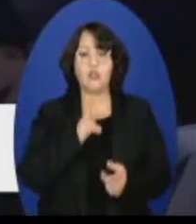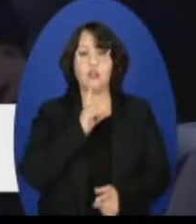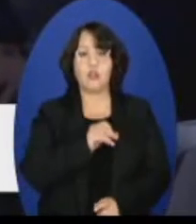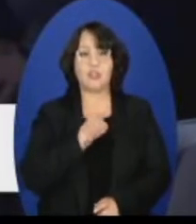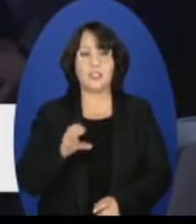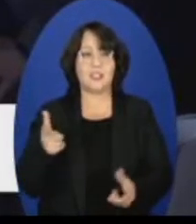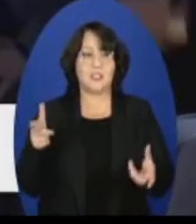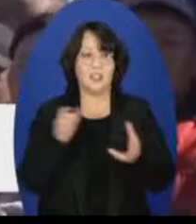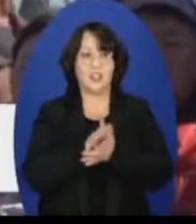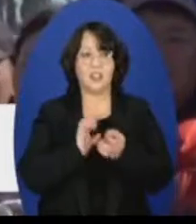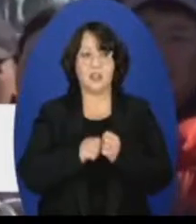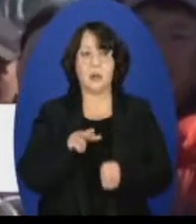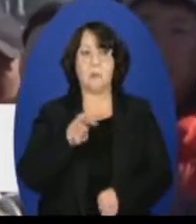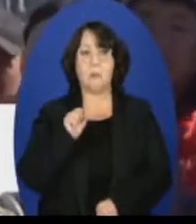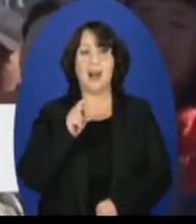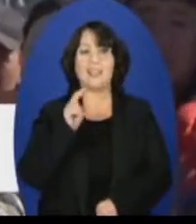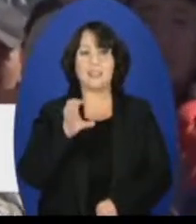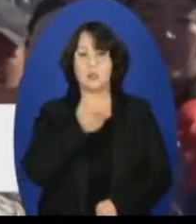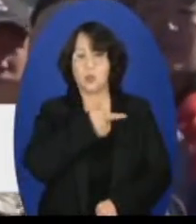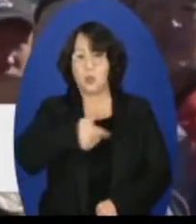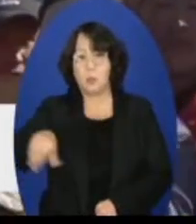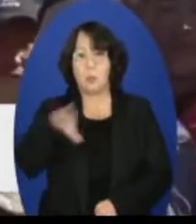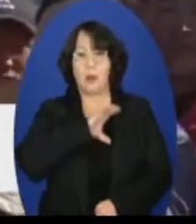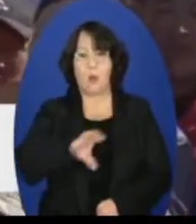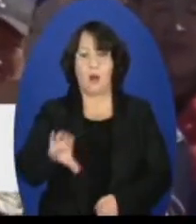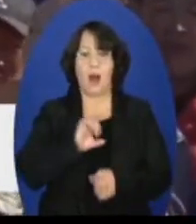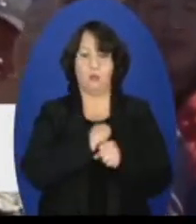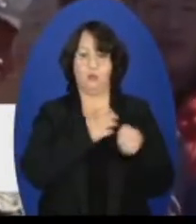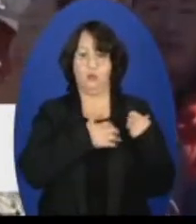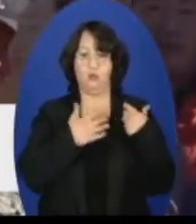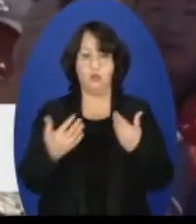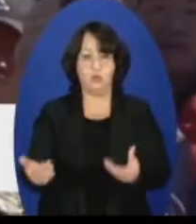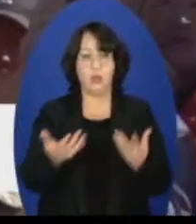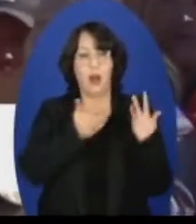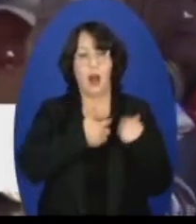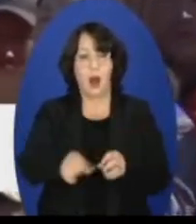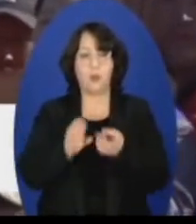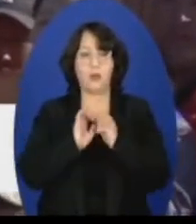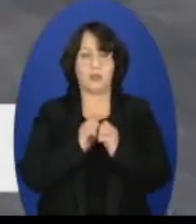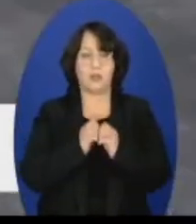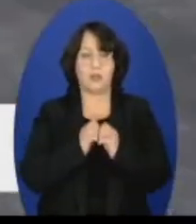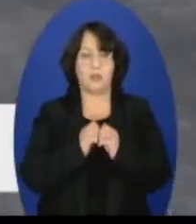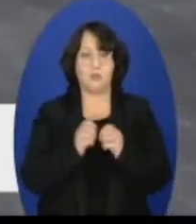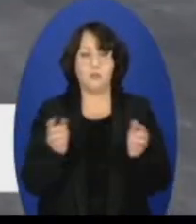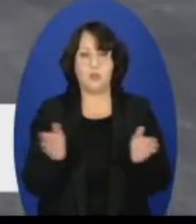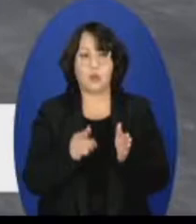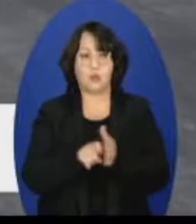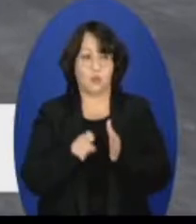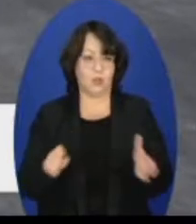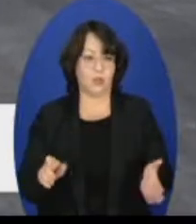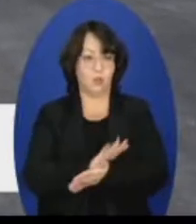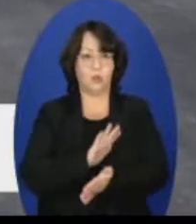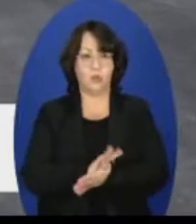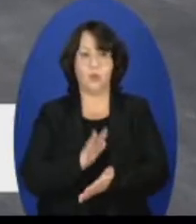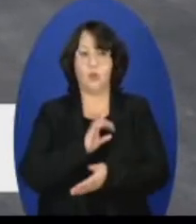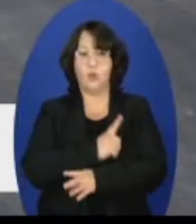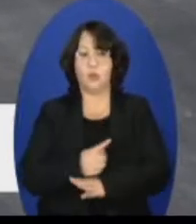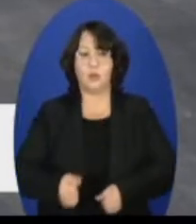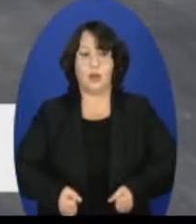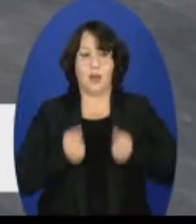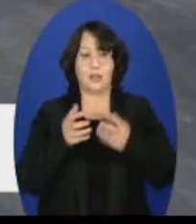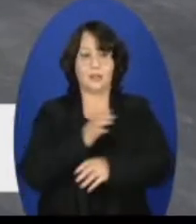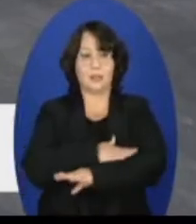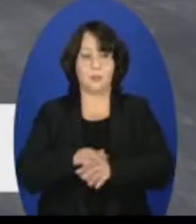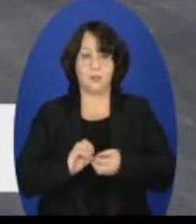За өнгөрсөн нэг жилийн хугацаанд энэ аж ахуйн нэгжийн байгууллагын гүйцэтгэгч компанийн богино хугацаанд үр дүндээ ажиллаж одоо